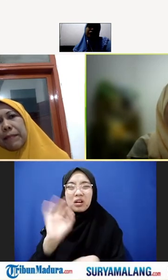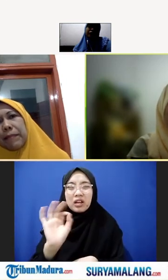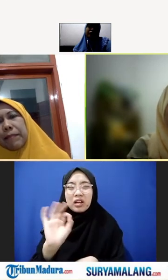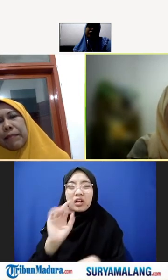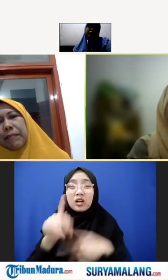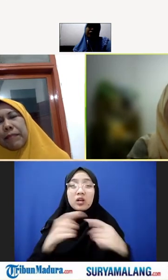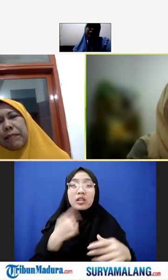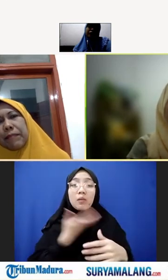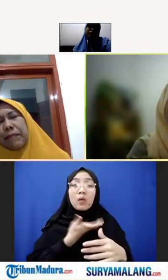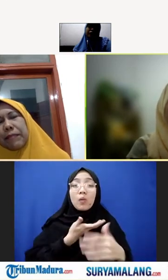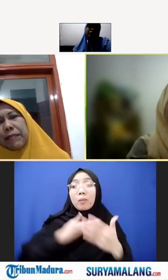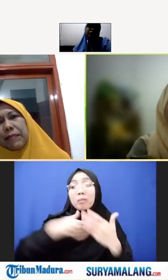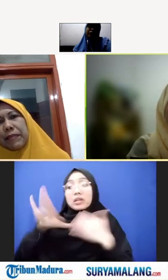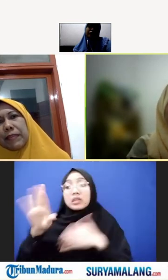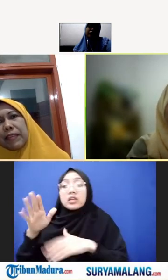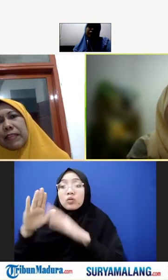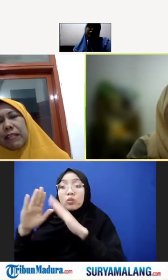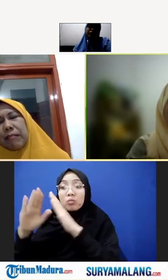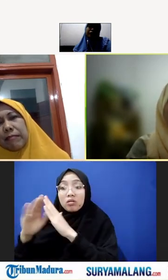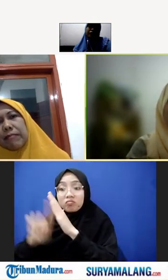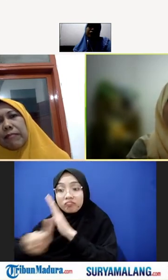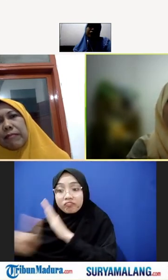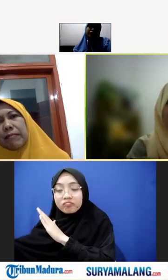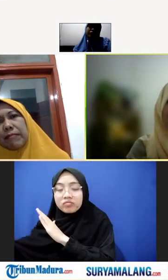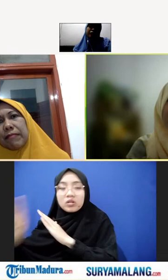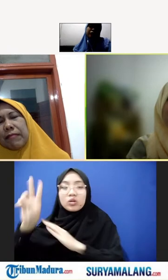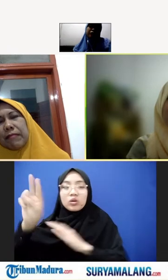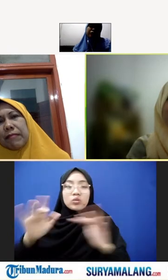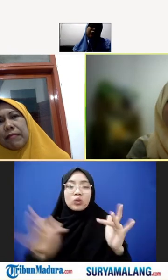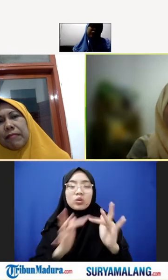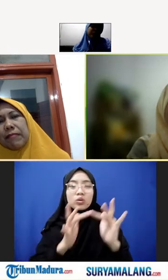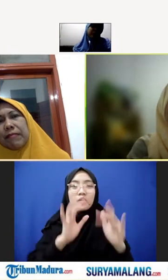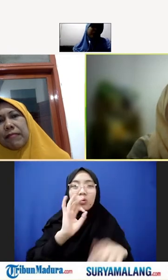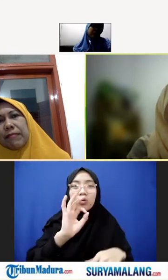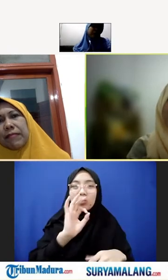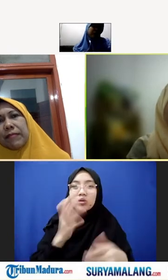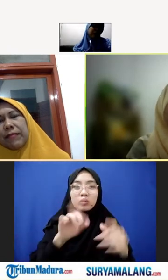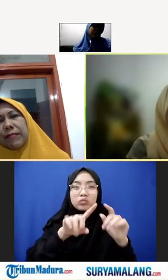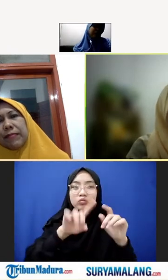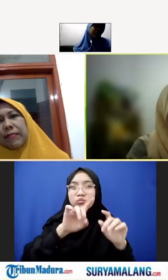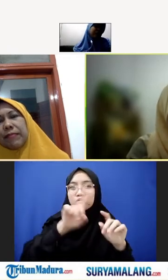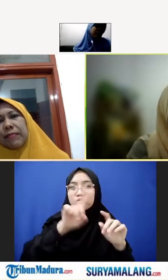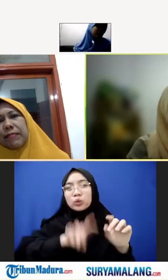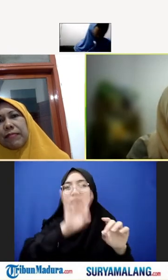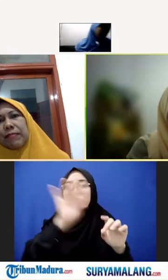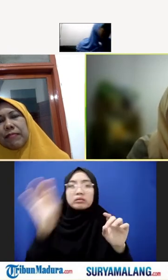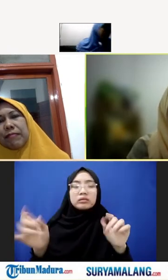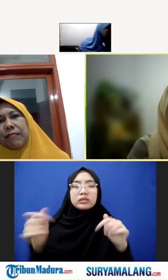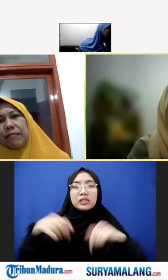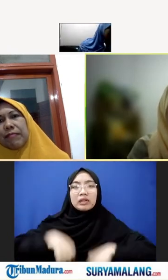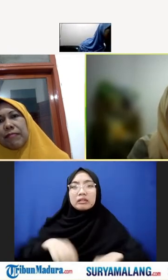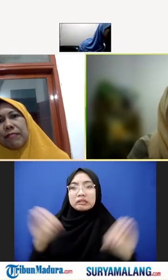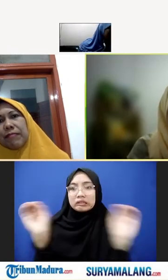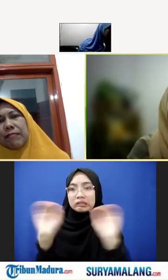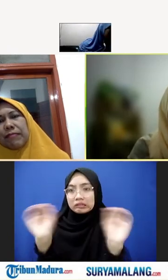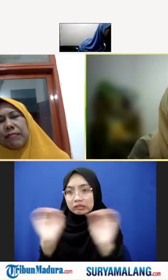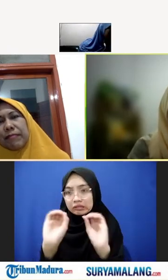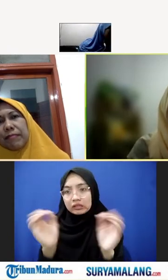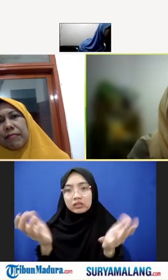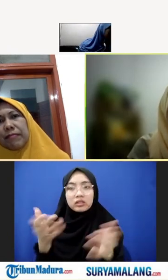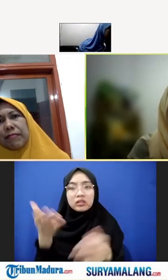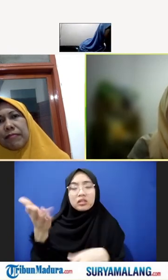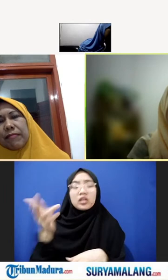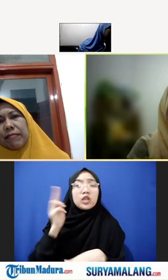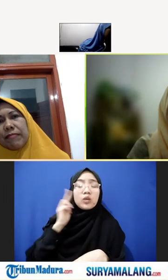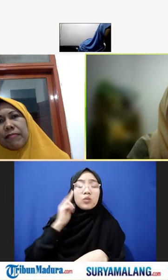keluar rumah, perlu hubungin orang tua, perlu apa. Nah, sekarang nggak ada. Jadi, ibu yang perlu tahu peran